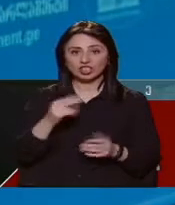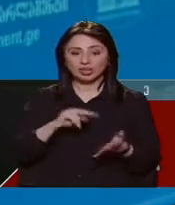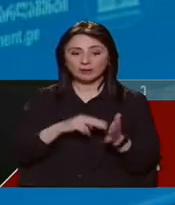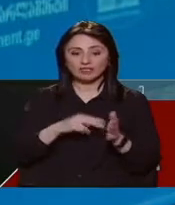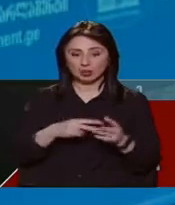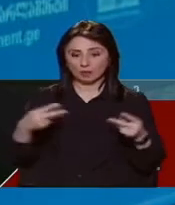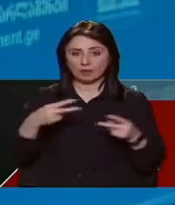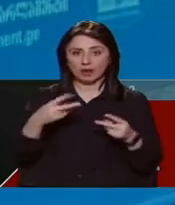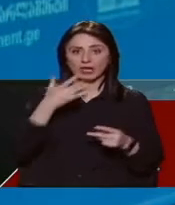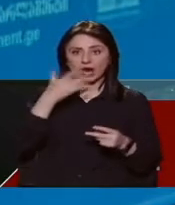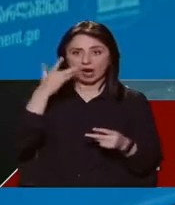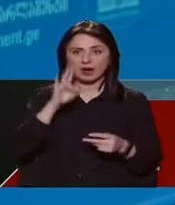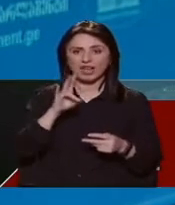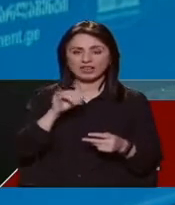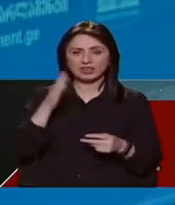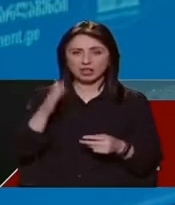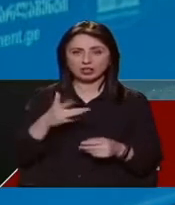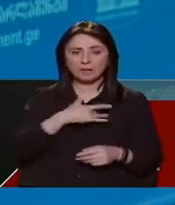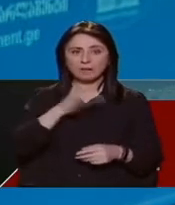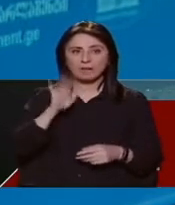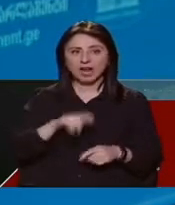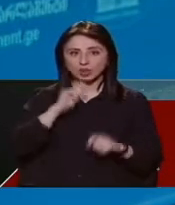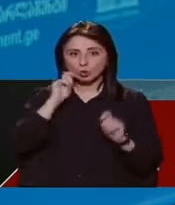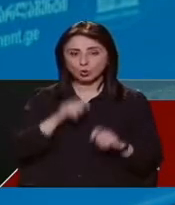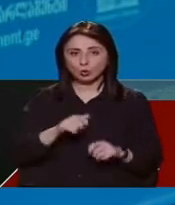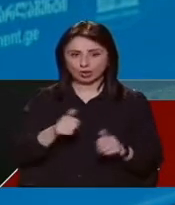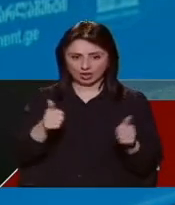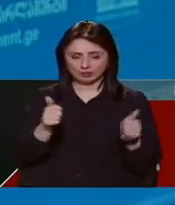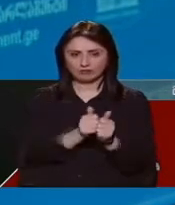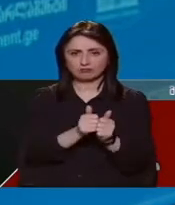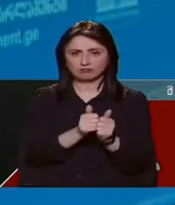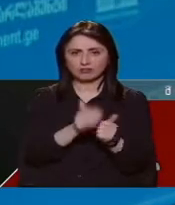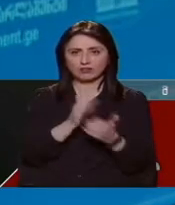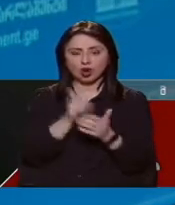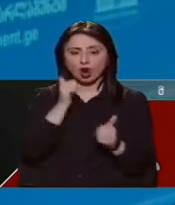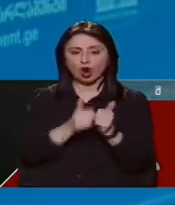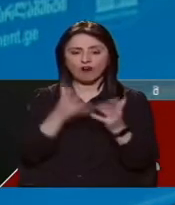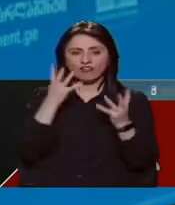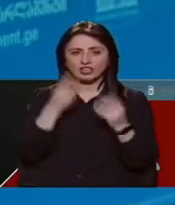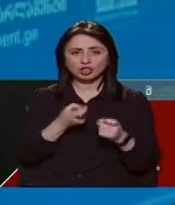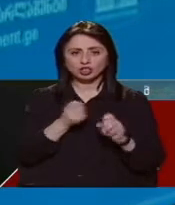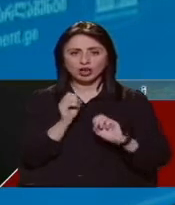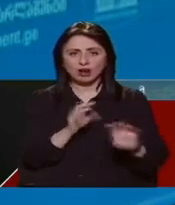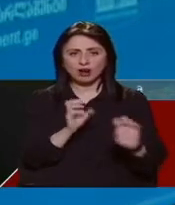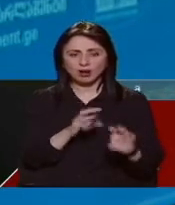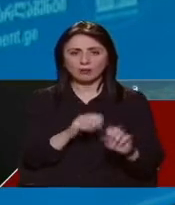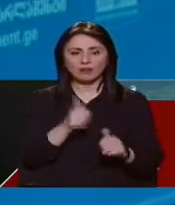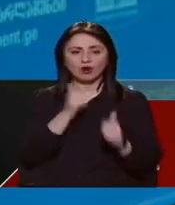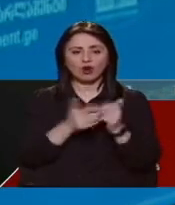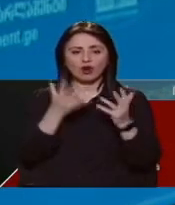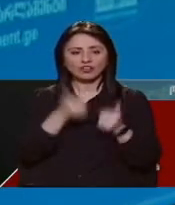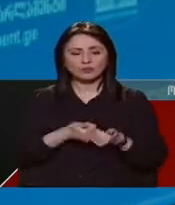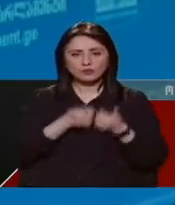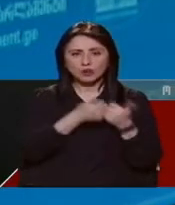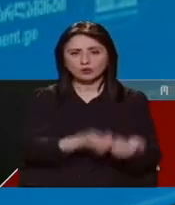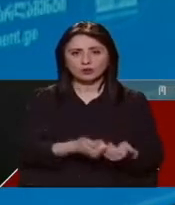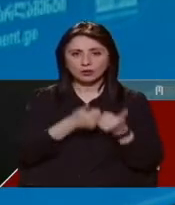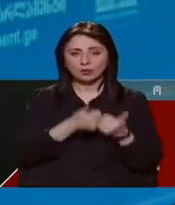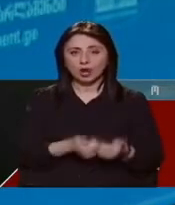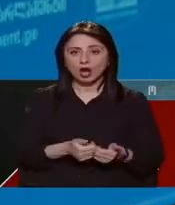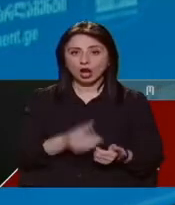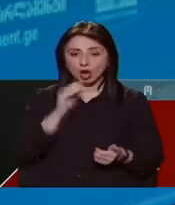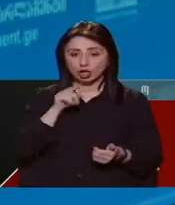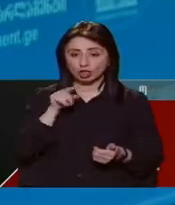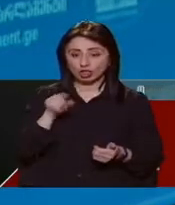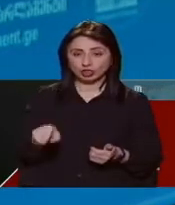სტრატეგიული პარტნიორები ამერიკა, ნატო კაცრად უკრაინის მხარეს დგანან, ყოველდღიურად აწვდიან შეიარაღებას, Odgovorul tehnologiei. Odată ce